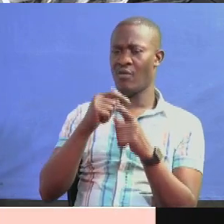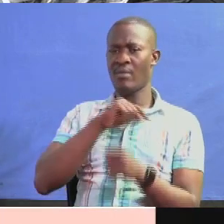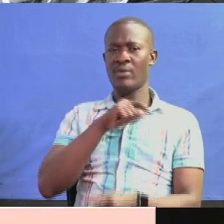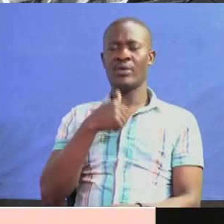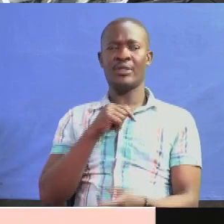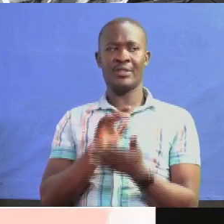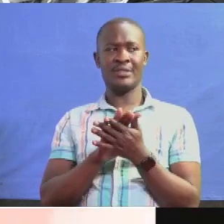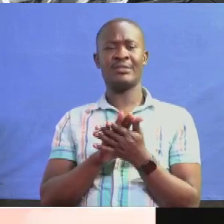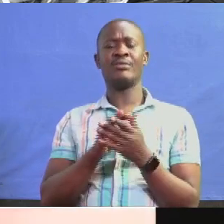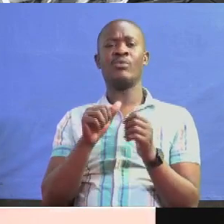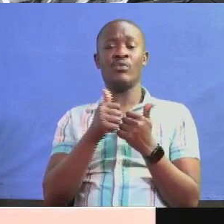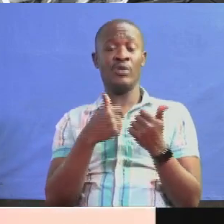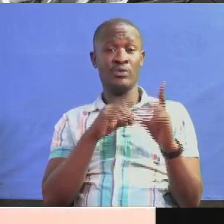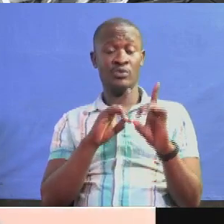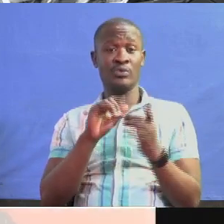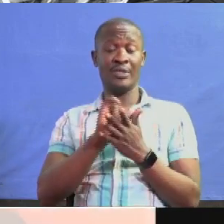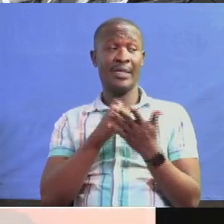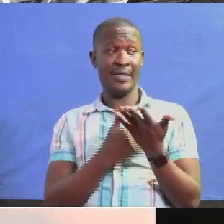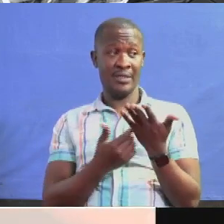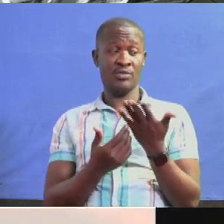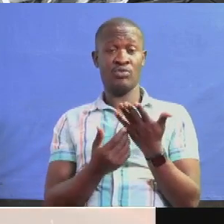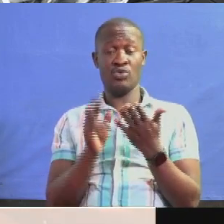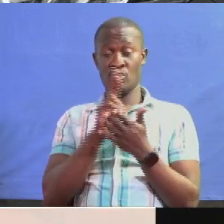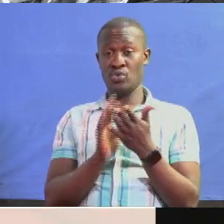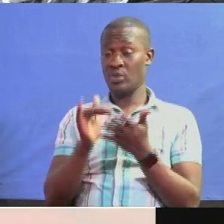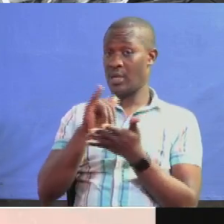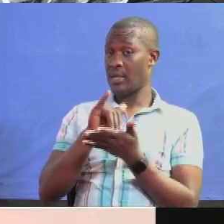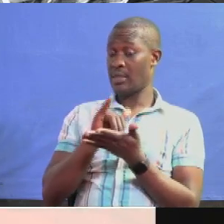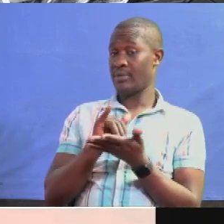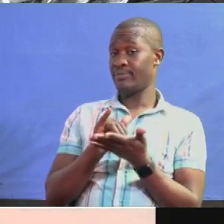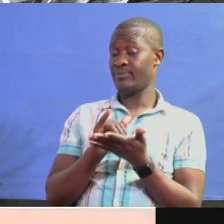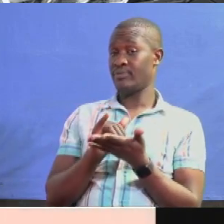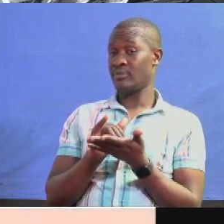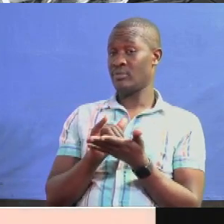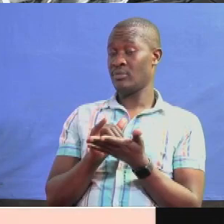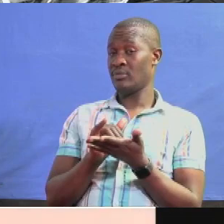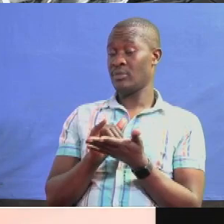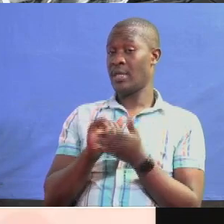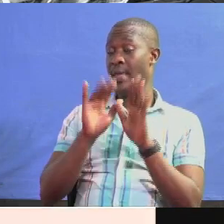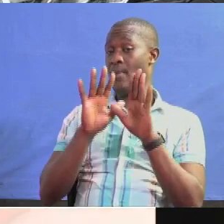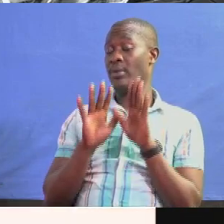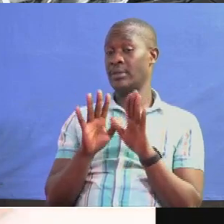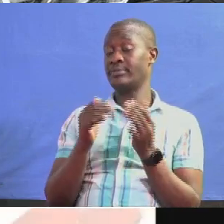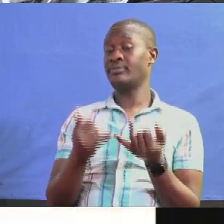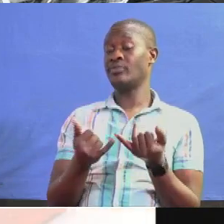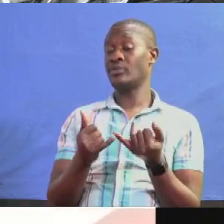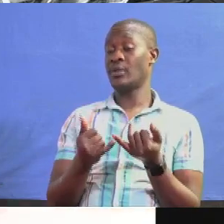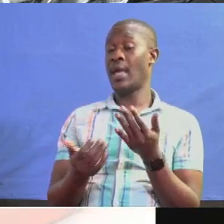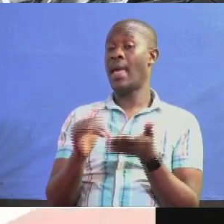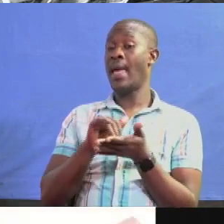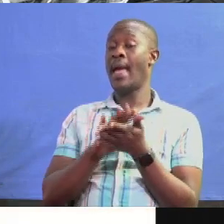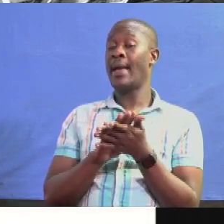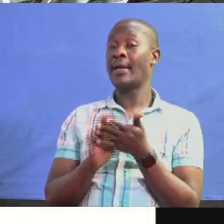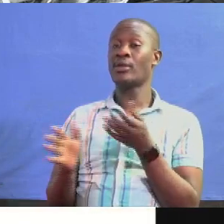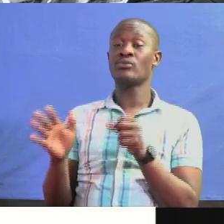ni vizuri kufanya hiyo cycling, recycling. Ni muhimu sana. Tena hata kwa